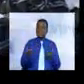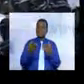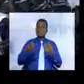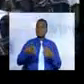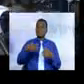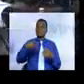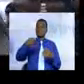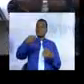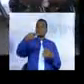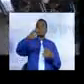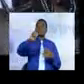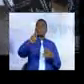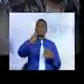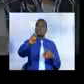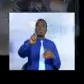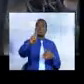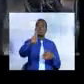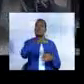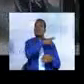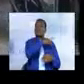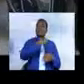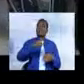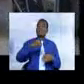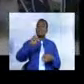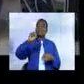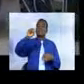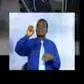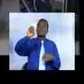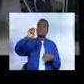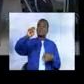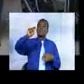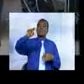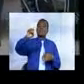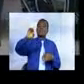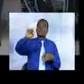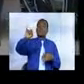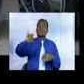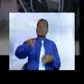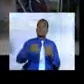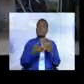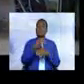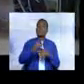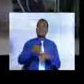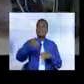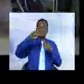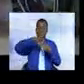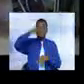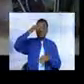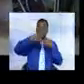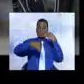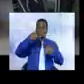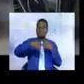frères Senufo. C'est par son esprit de justice, par la cohabitation pacifique avec